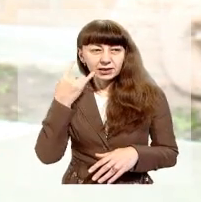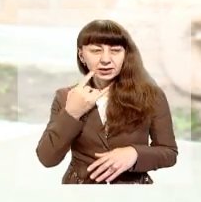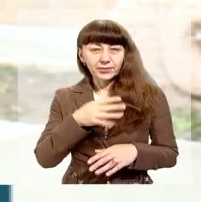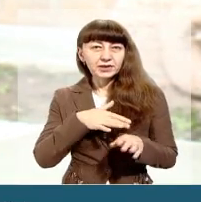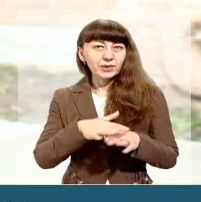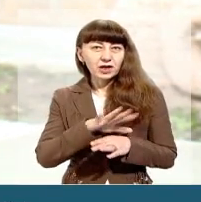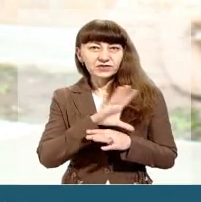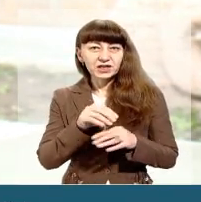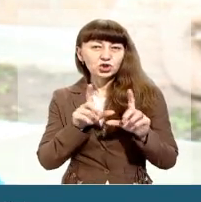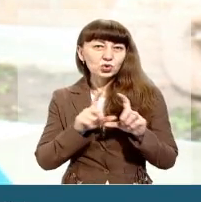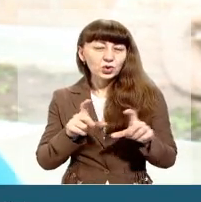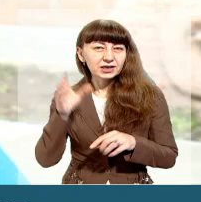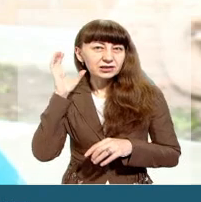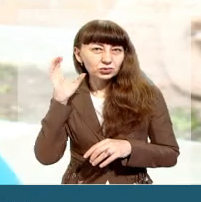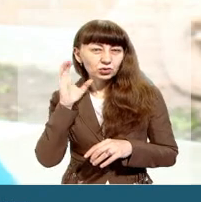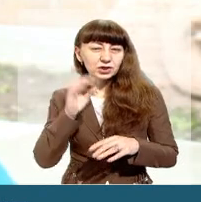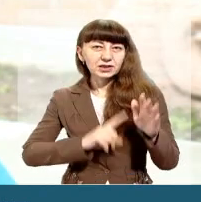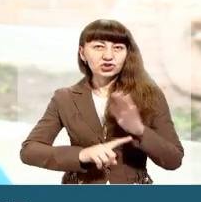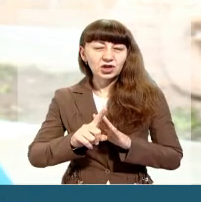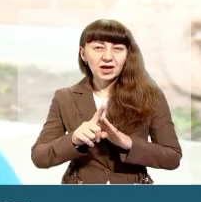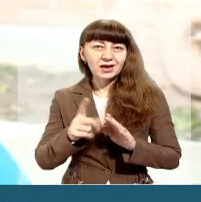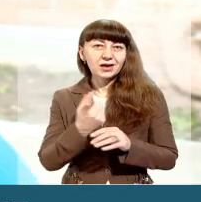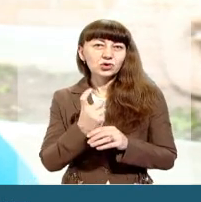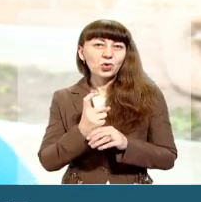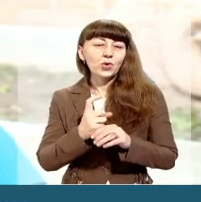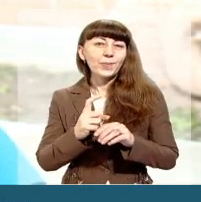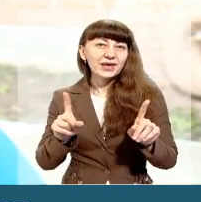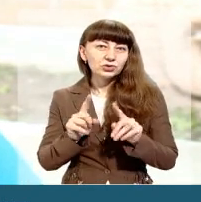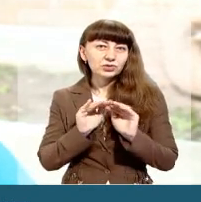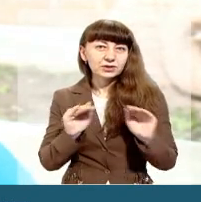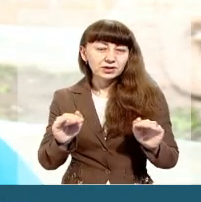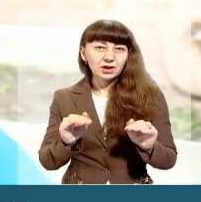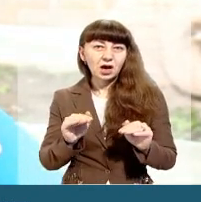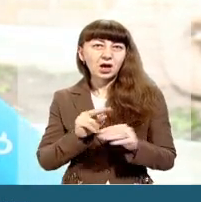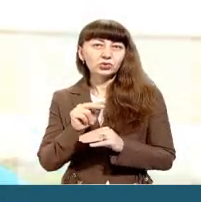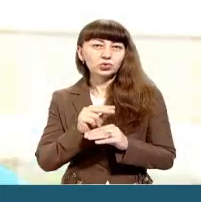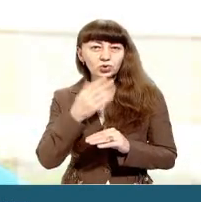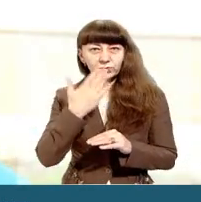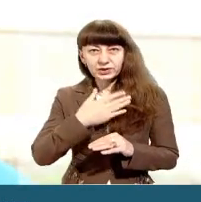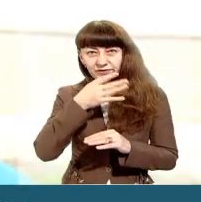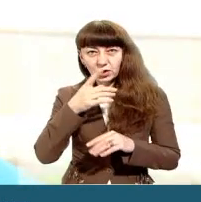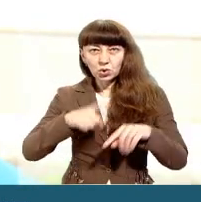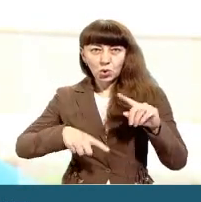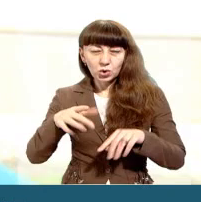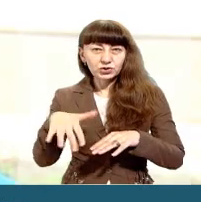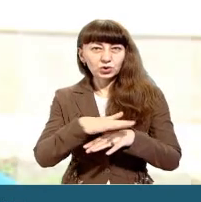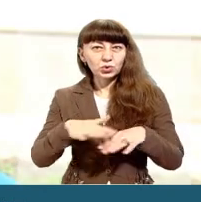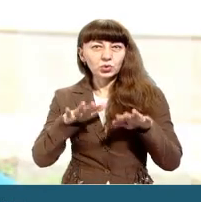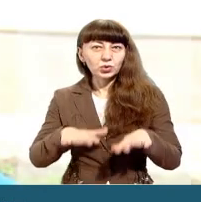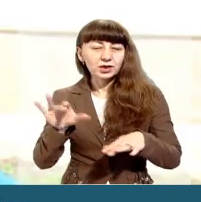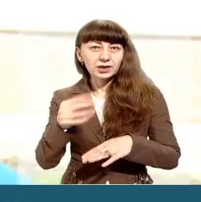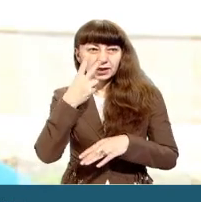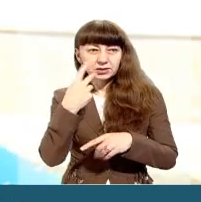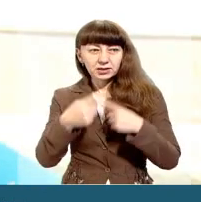всей школы. Я слушаю эту песню с детства. Она призывает любить свою родину, свои традиции. По моему мнению, сегодня получился